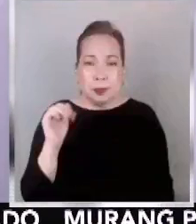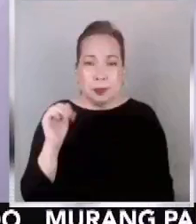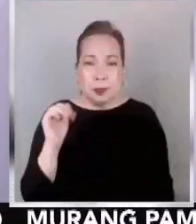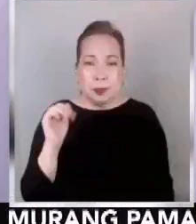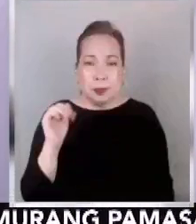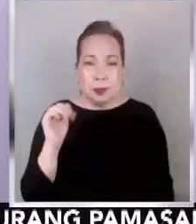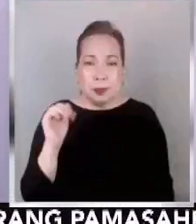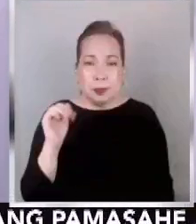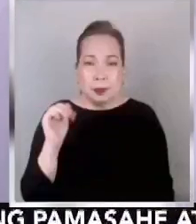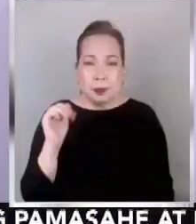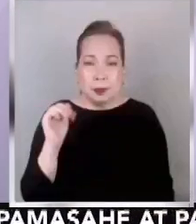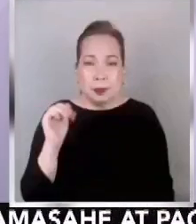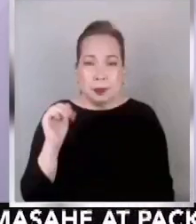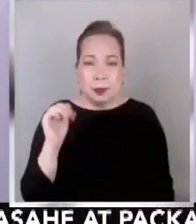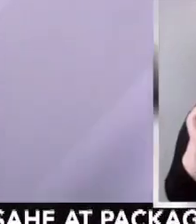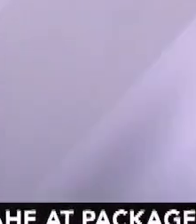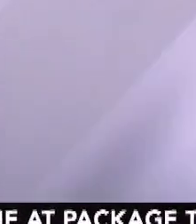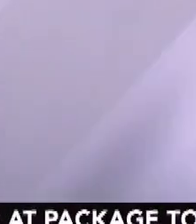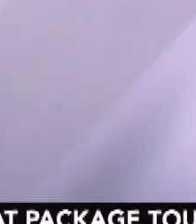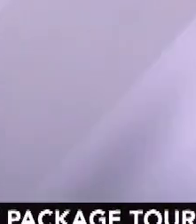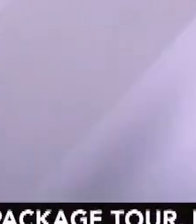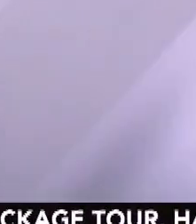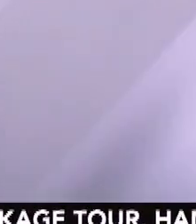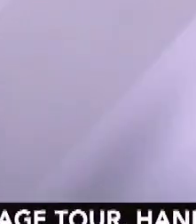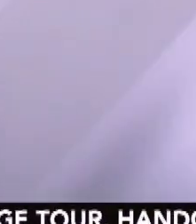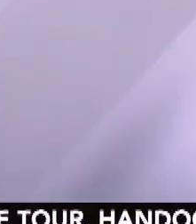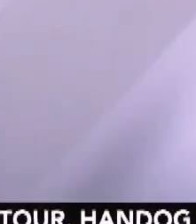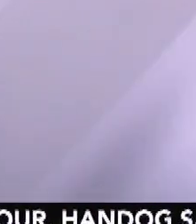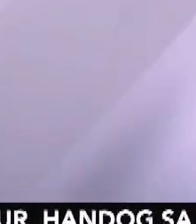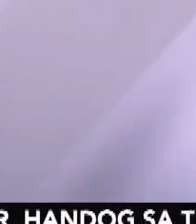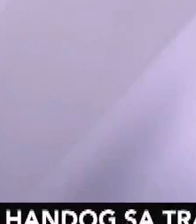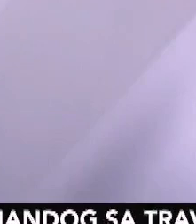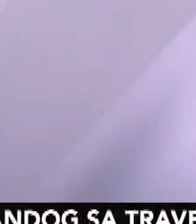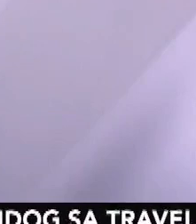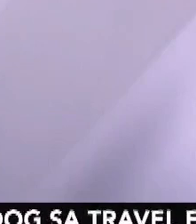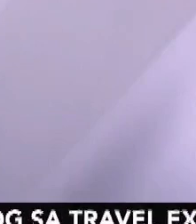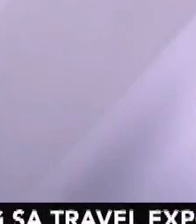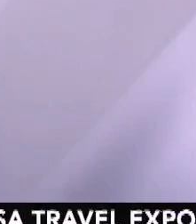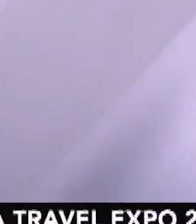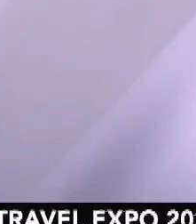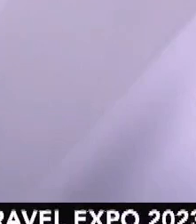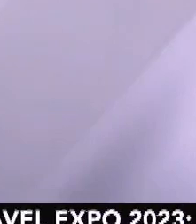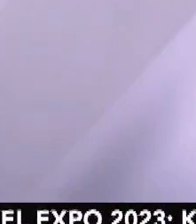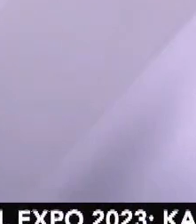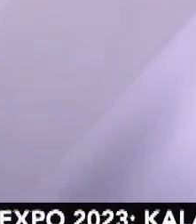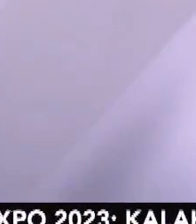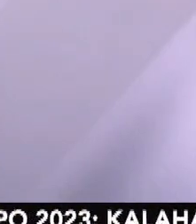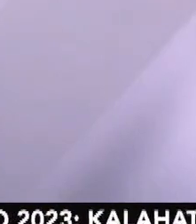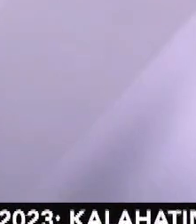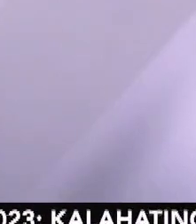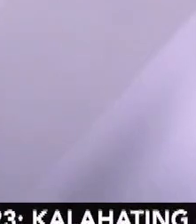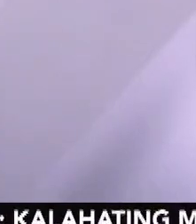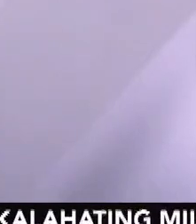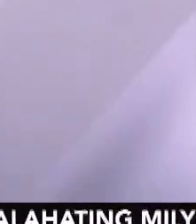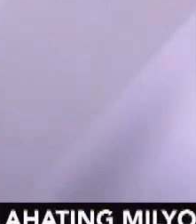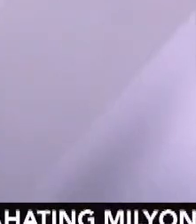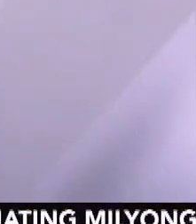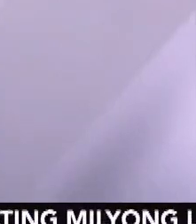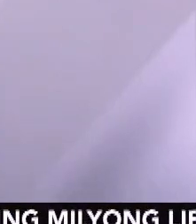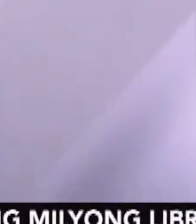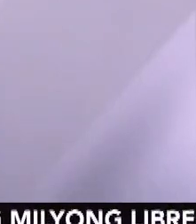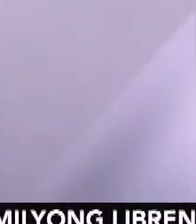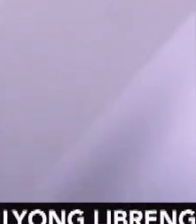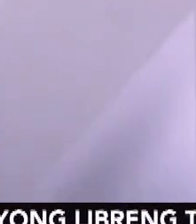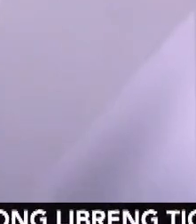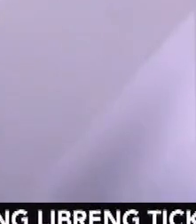Walang iwanan sa hirap man o sakuna. Yan ang pinatunayang samahan ng isang K-9 officer at ng kanyang police dog sa Texas